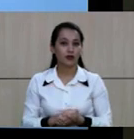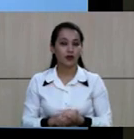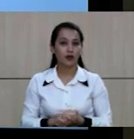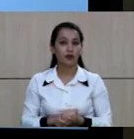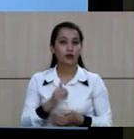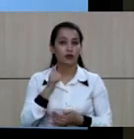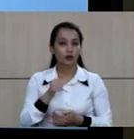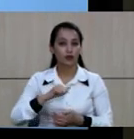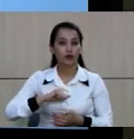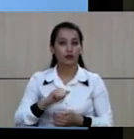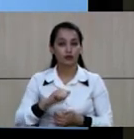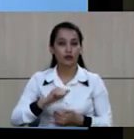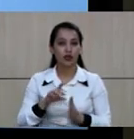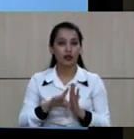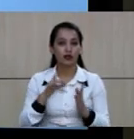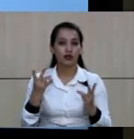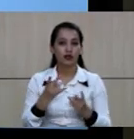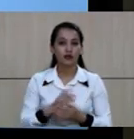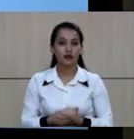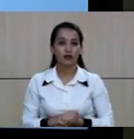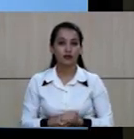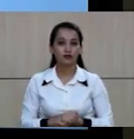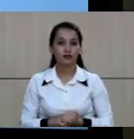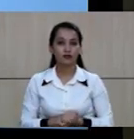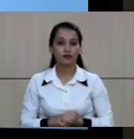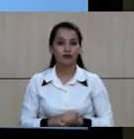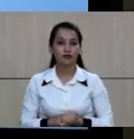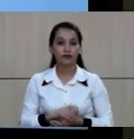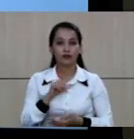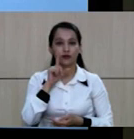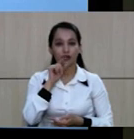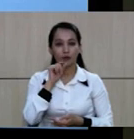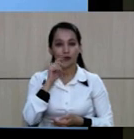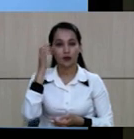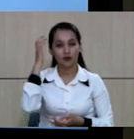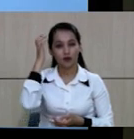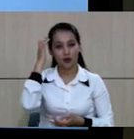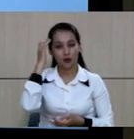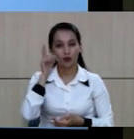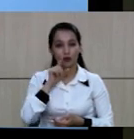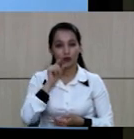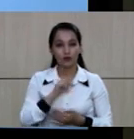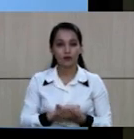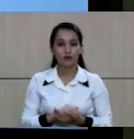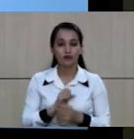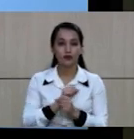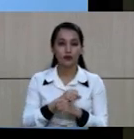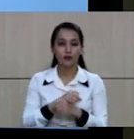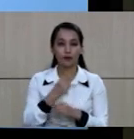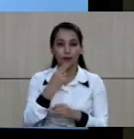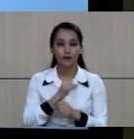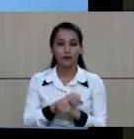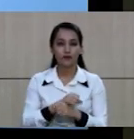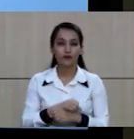to'g'ri keladi? To'rtta javob berilgan, biz buni ko'rib o'tdik. Kabutar bilan zo'q, maymun va najjor, tuya va butaloq, toshbaqa va